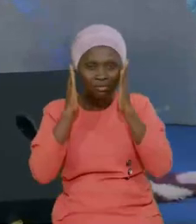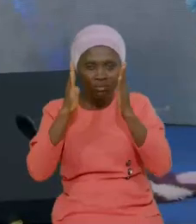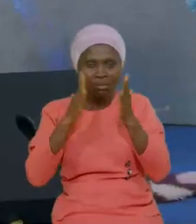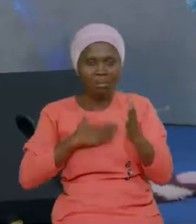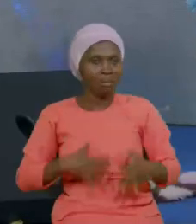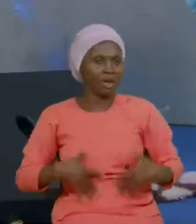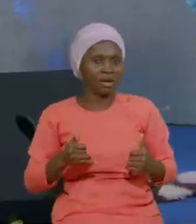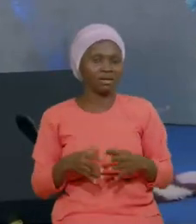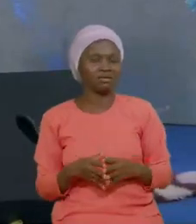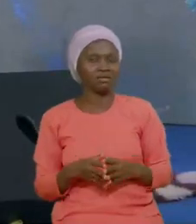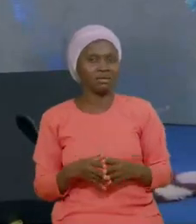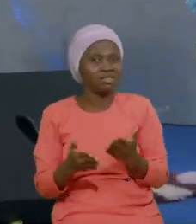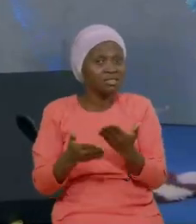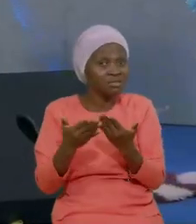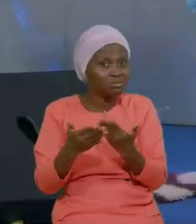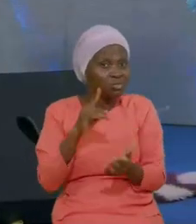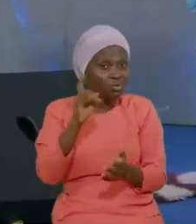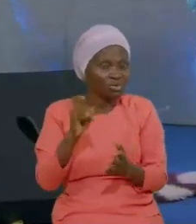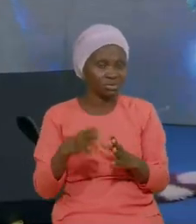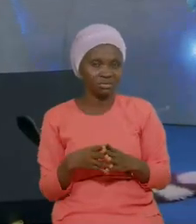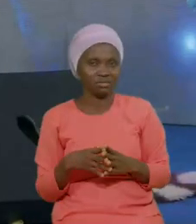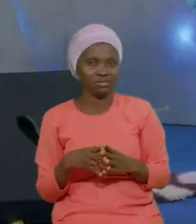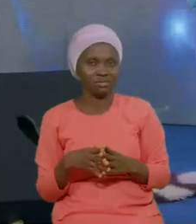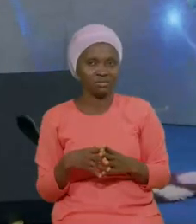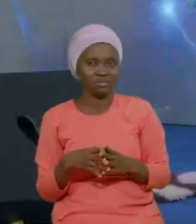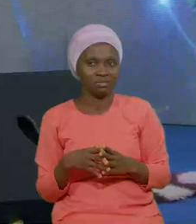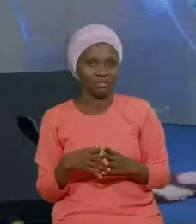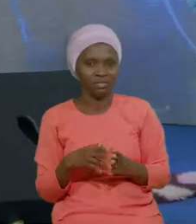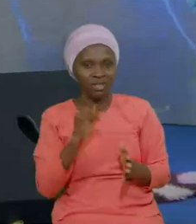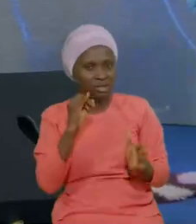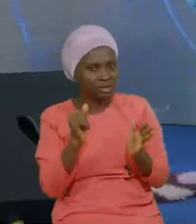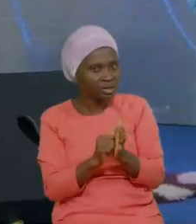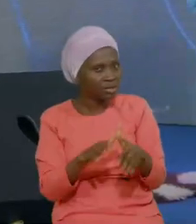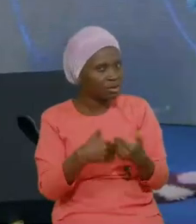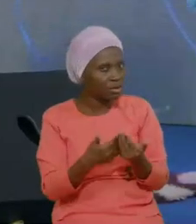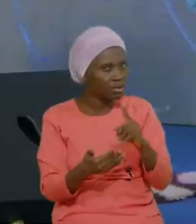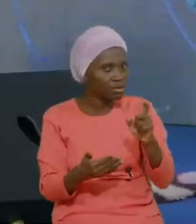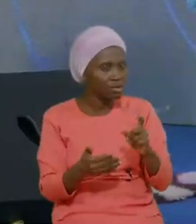Cela a amené ma vie à être reconcentrée. Une simple question.